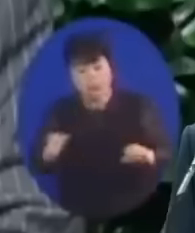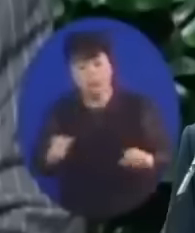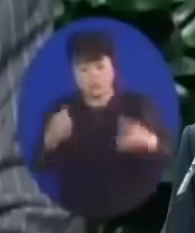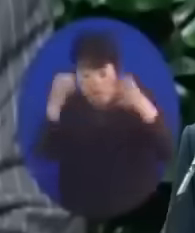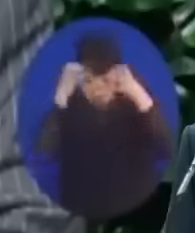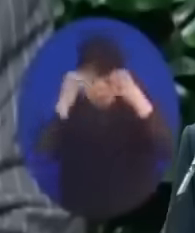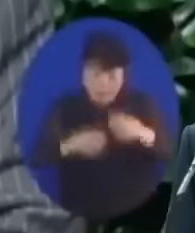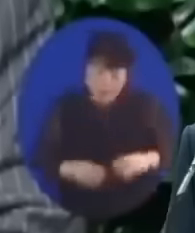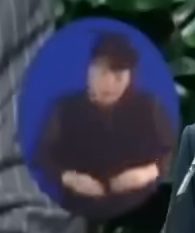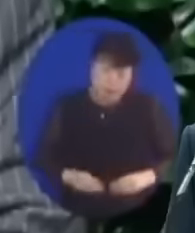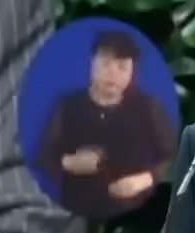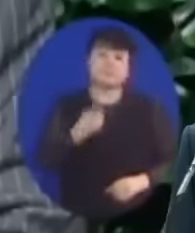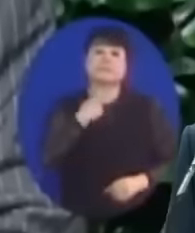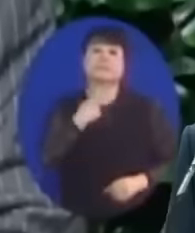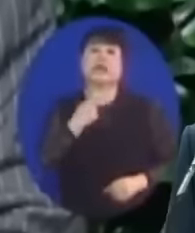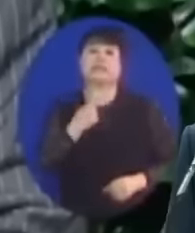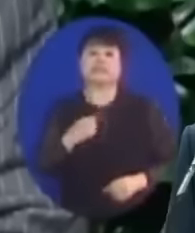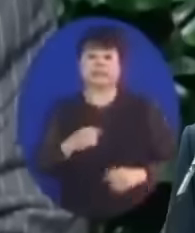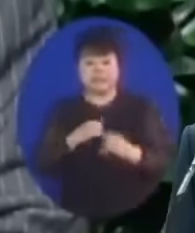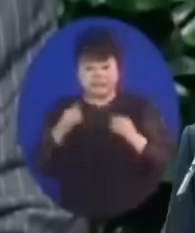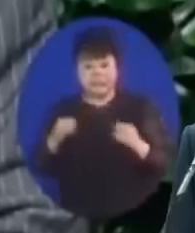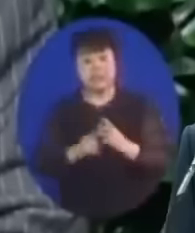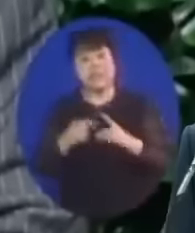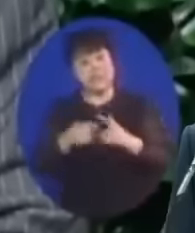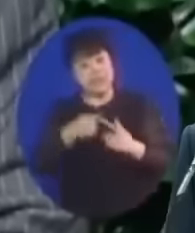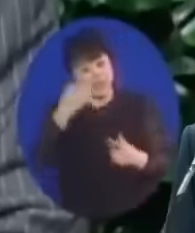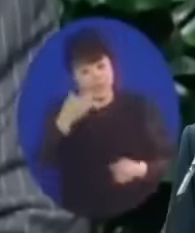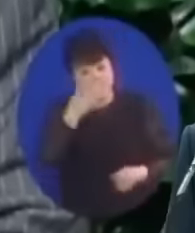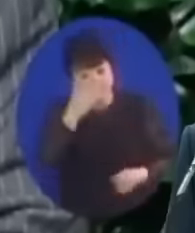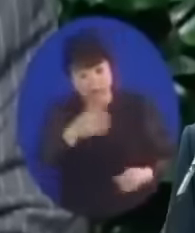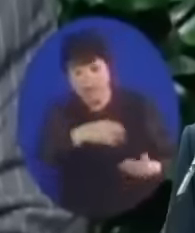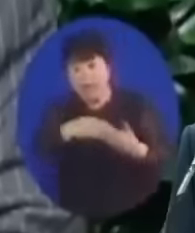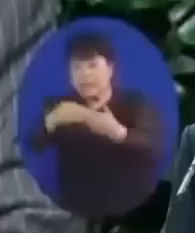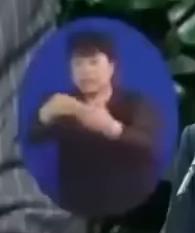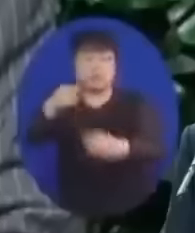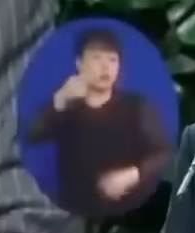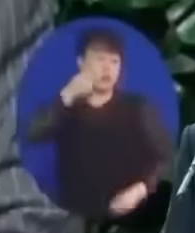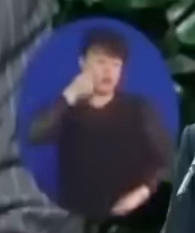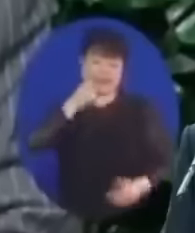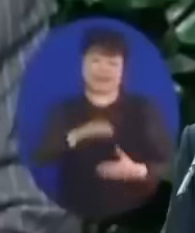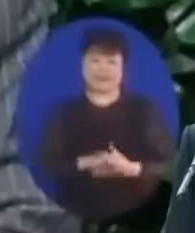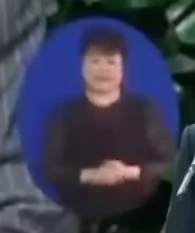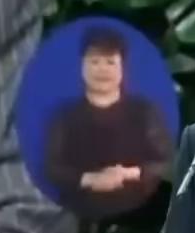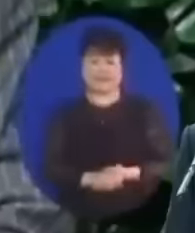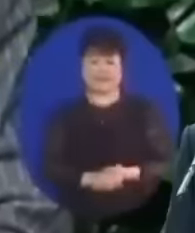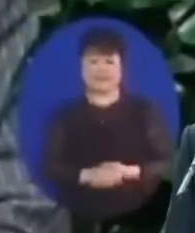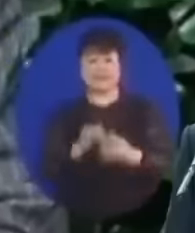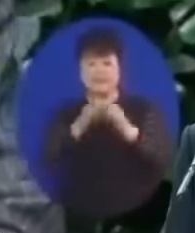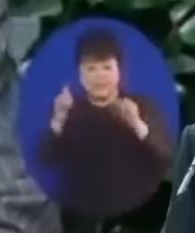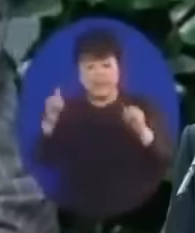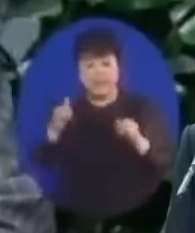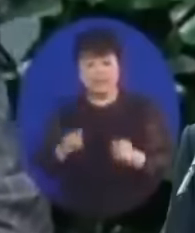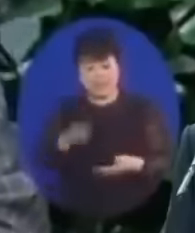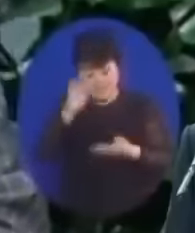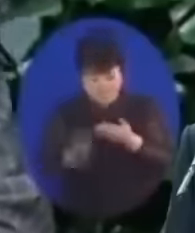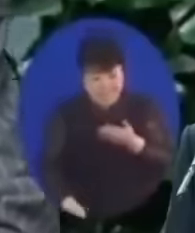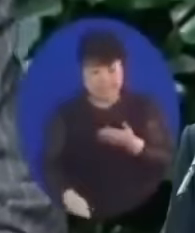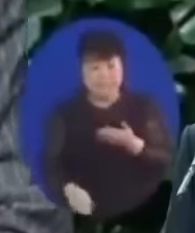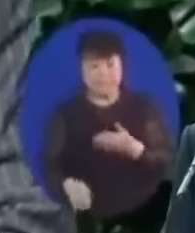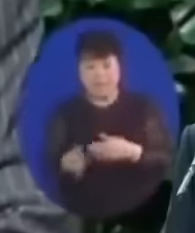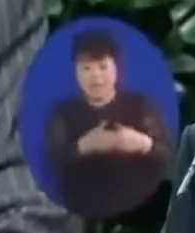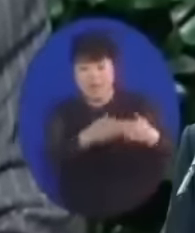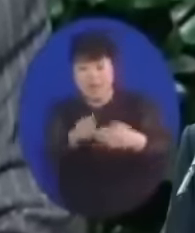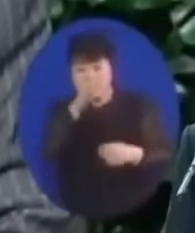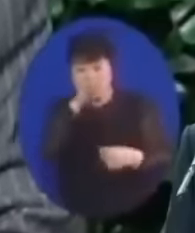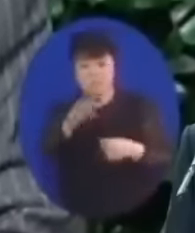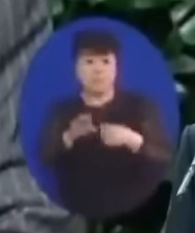헐벗고 굶주리고 고통당하는 국민을 이해하고 이끌어갈 수 있는 지도자는 없는 것입니다. 인생의 밑바닥까지 내려가본